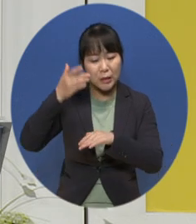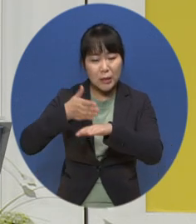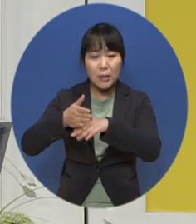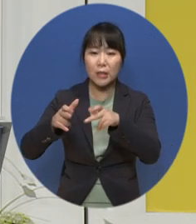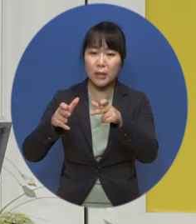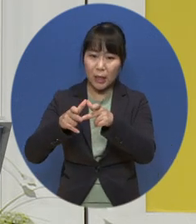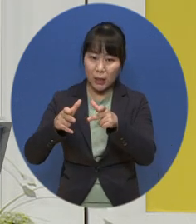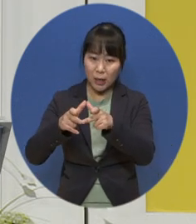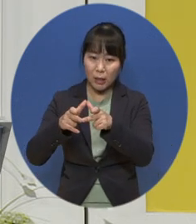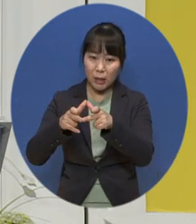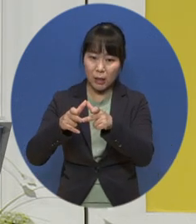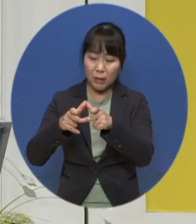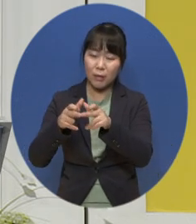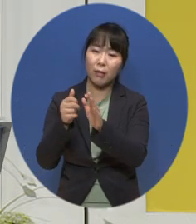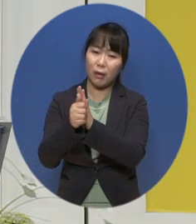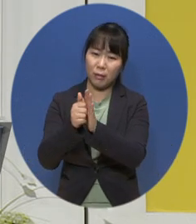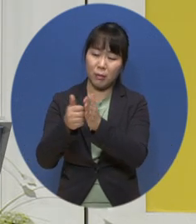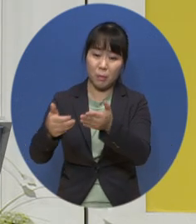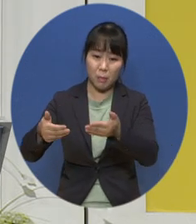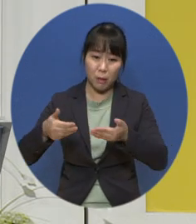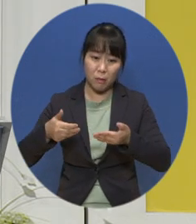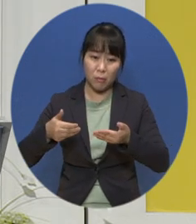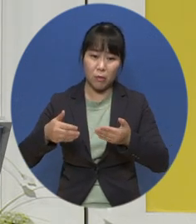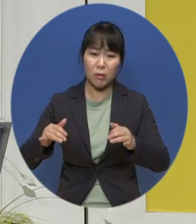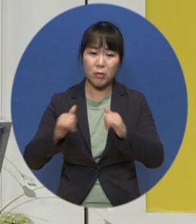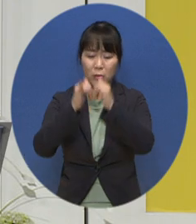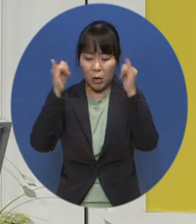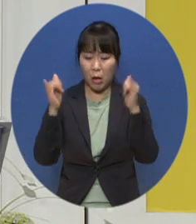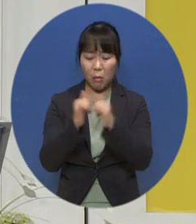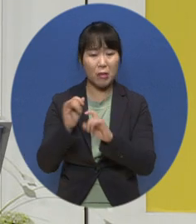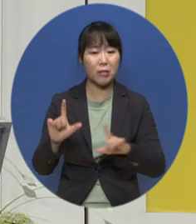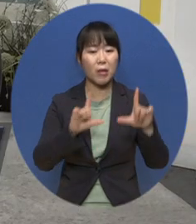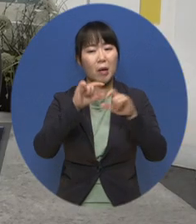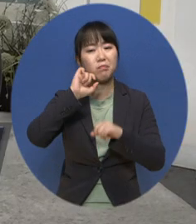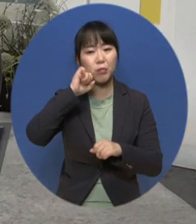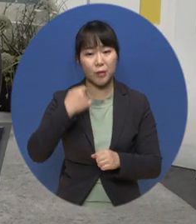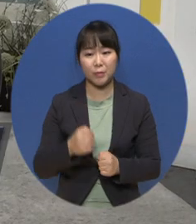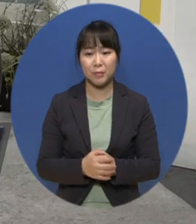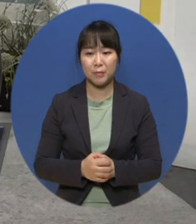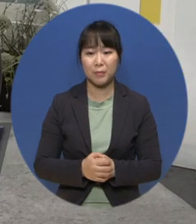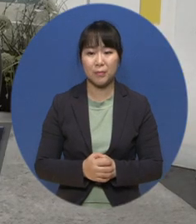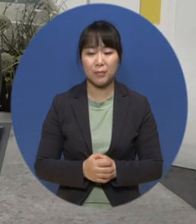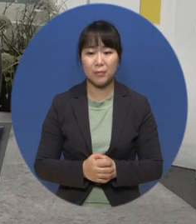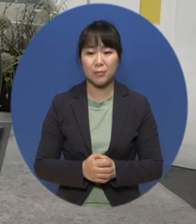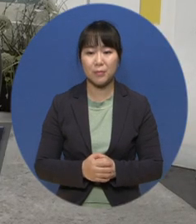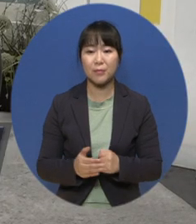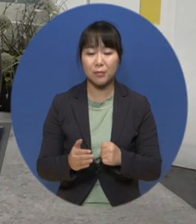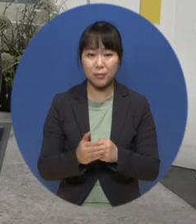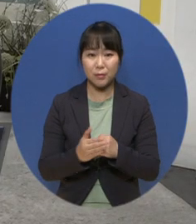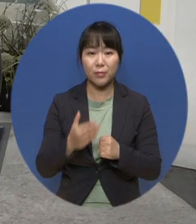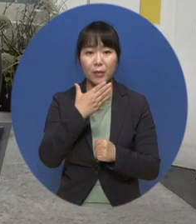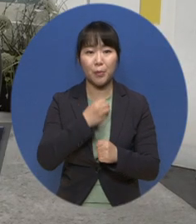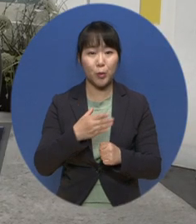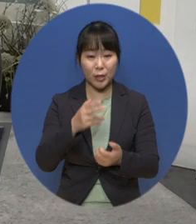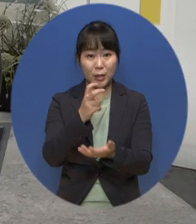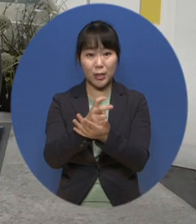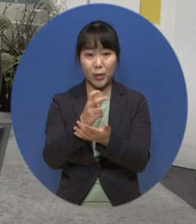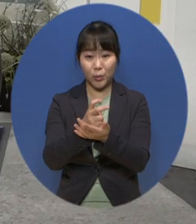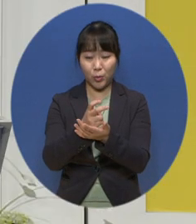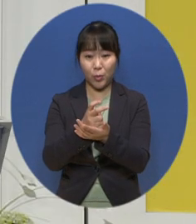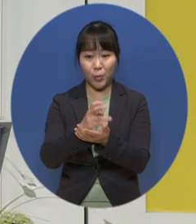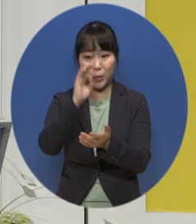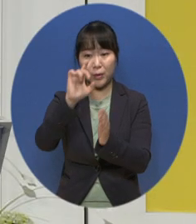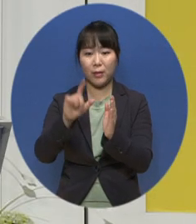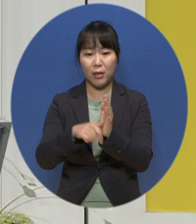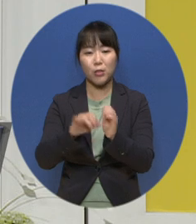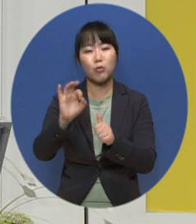장애인들 대접을 받고는 사회성을 할 수 없죠 그래서 벗기 제도에 있어서는 그렇게